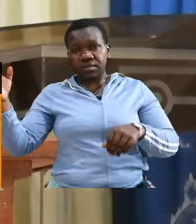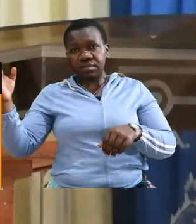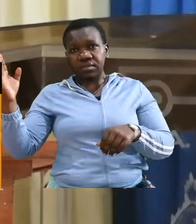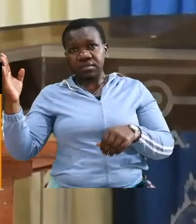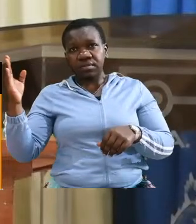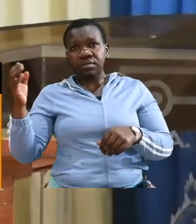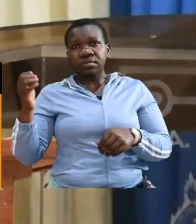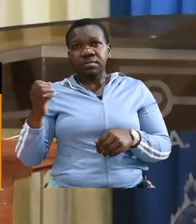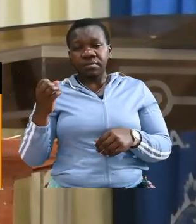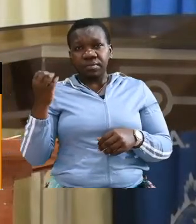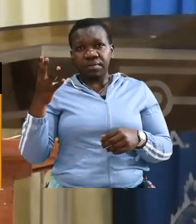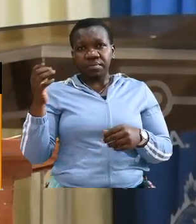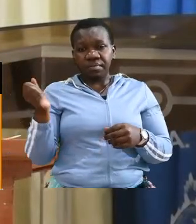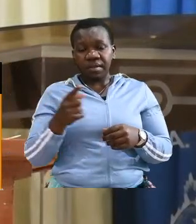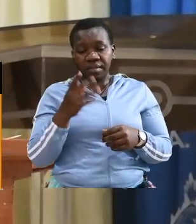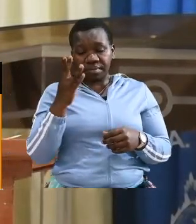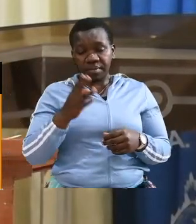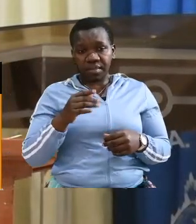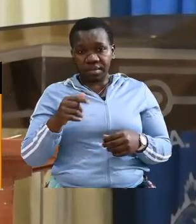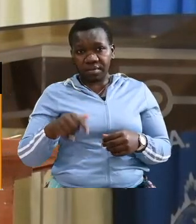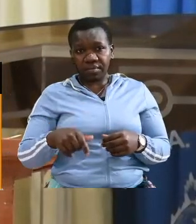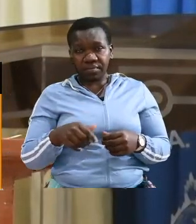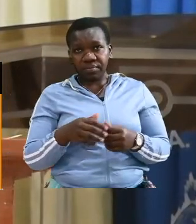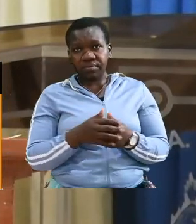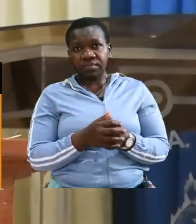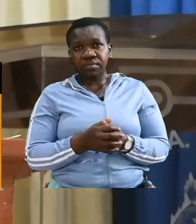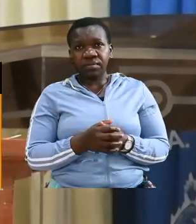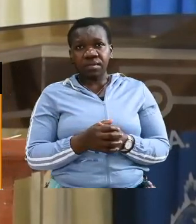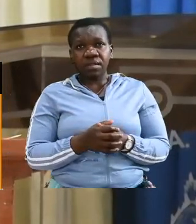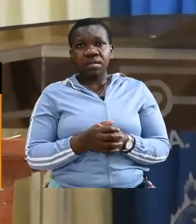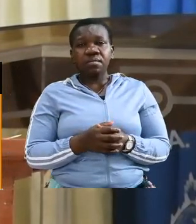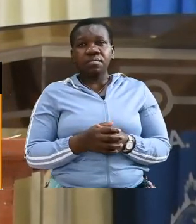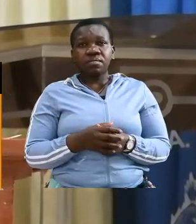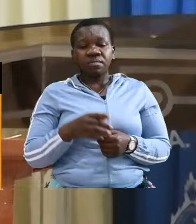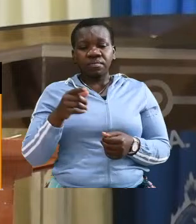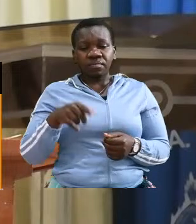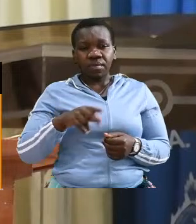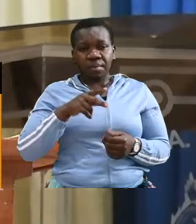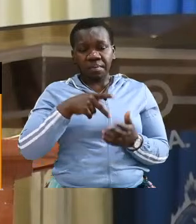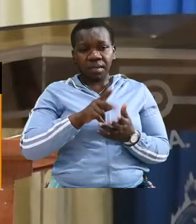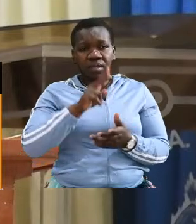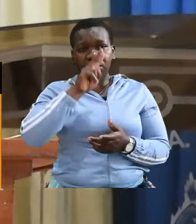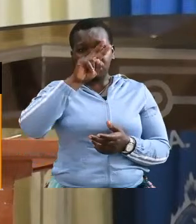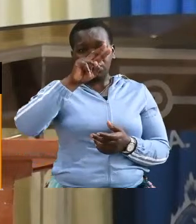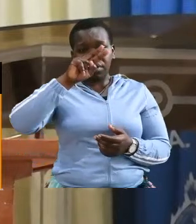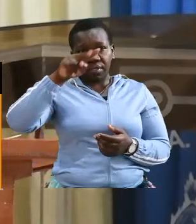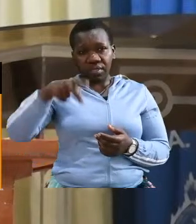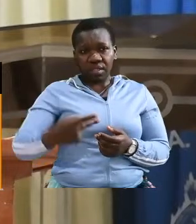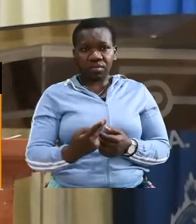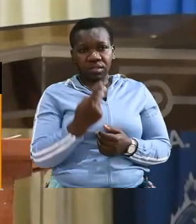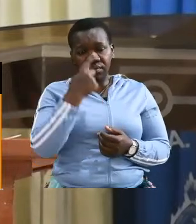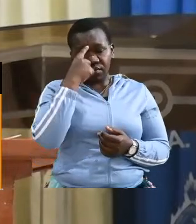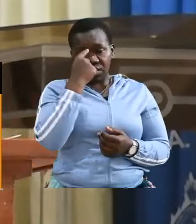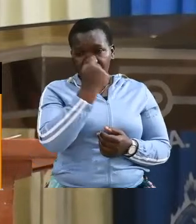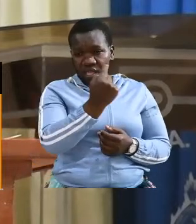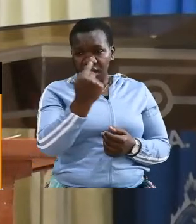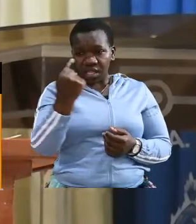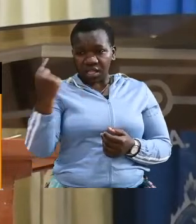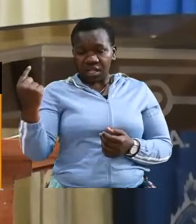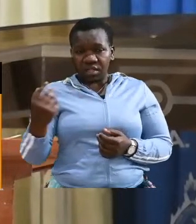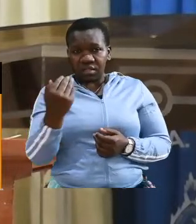Itakuwa pale Rowarane, Nairobi. Maripo ni 2000 kwa kila mtoto, na